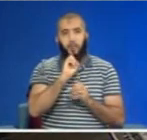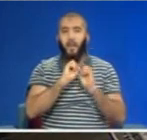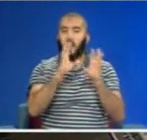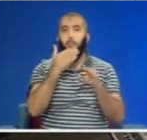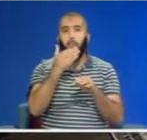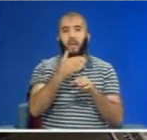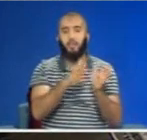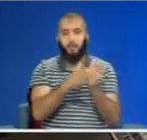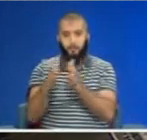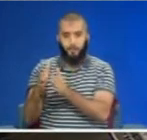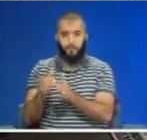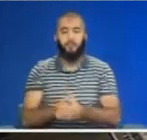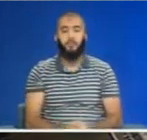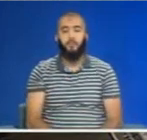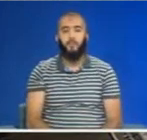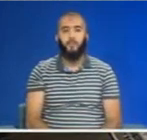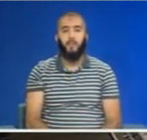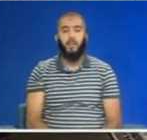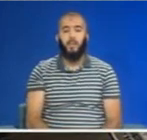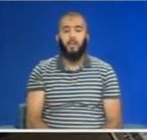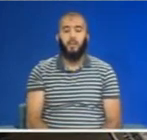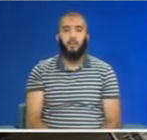سؤال ونجيب بعده ان شاء الله تعالى.